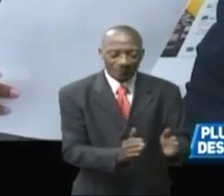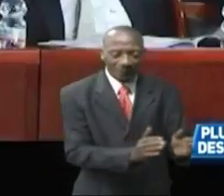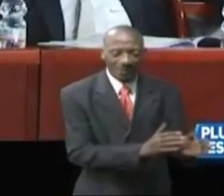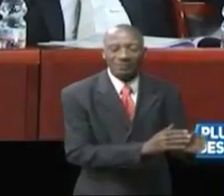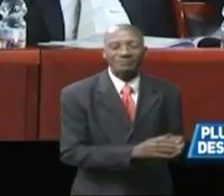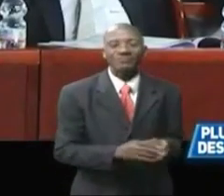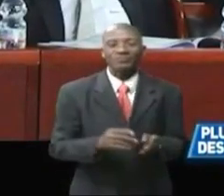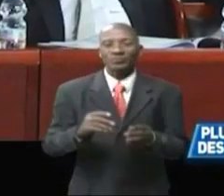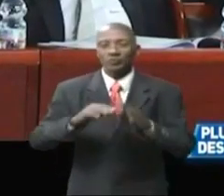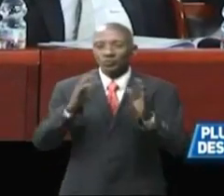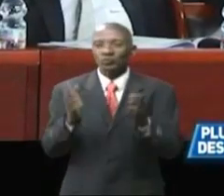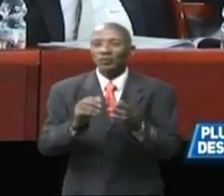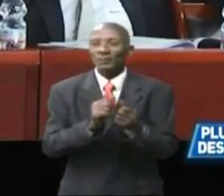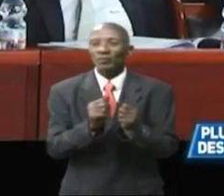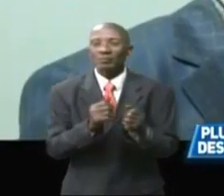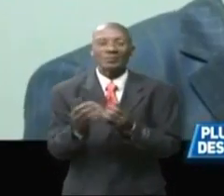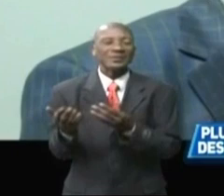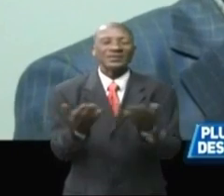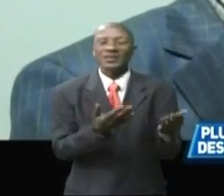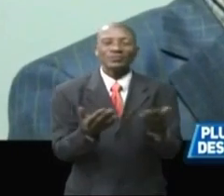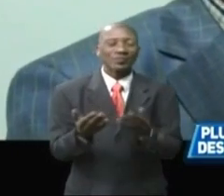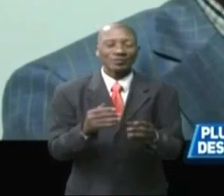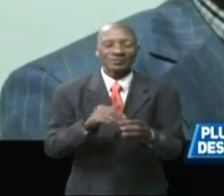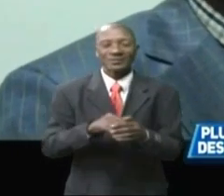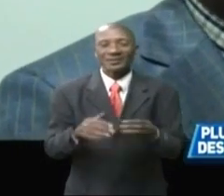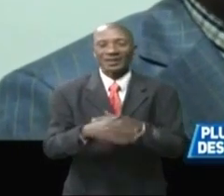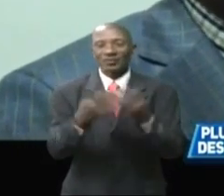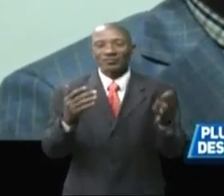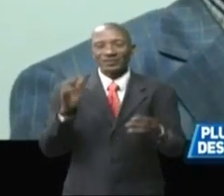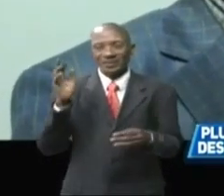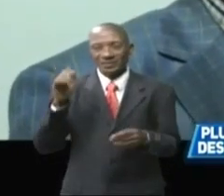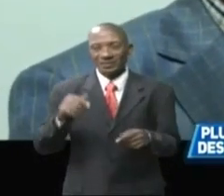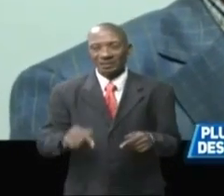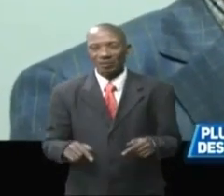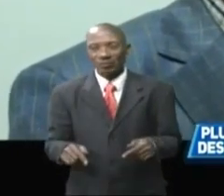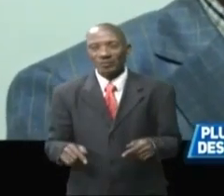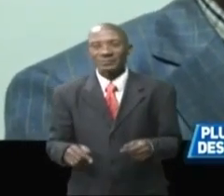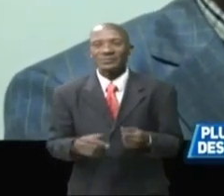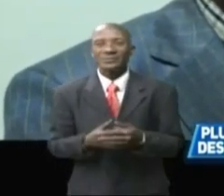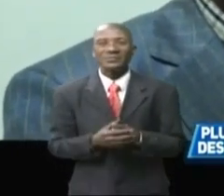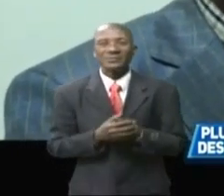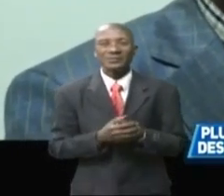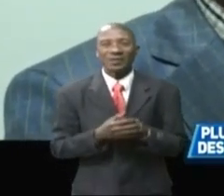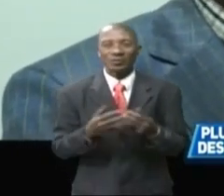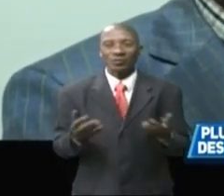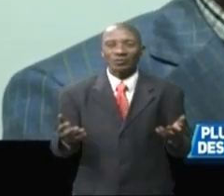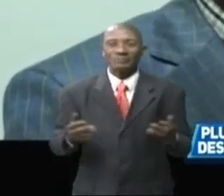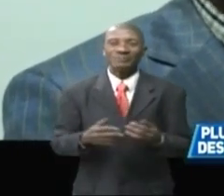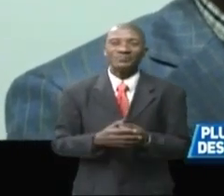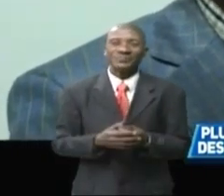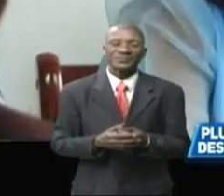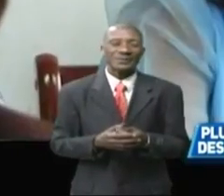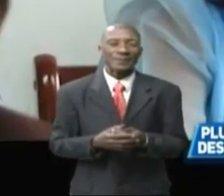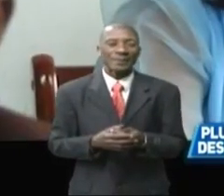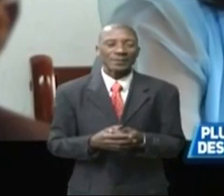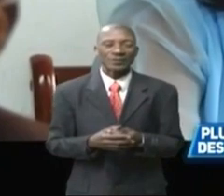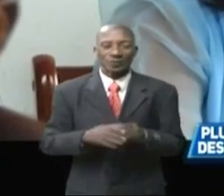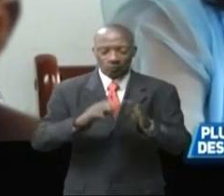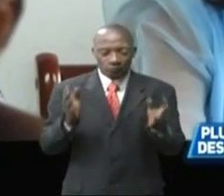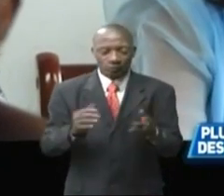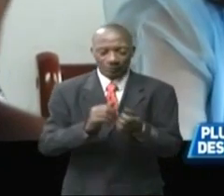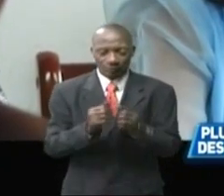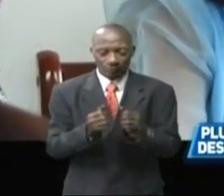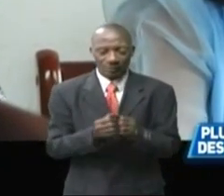ministères de l'État qui sont concernés, que tout le monde puisse parler le même langage. C'est pourquoi il y a un projet intérimaire qui s'appelle donc le